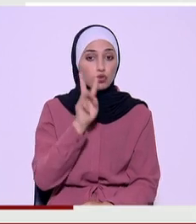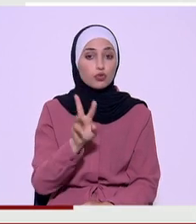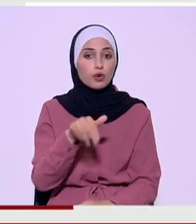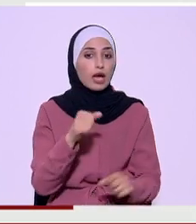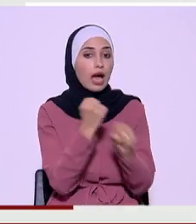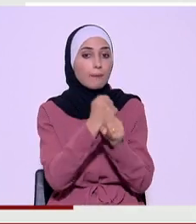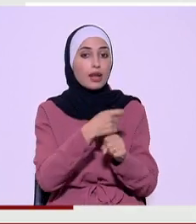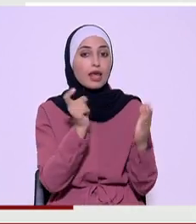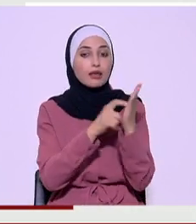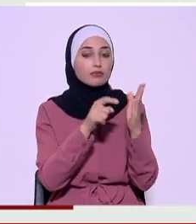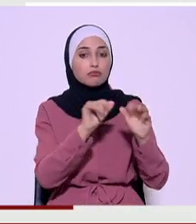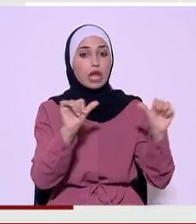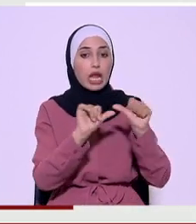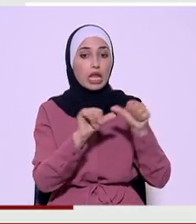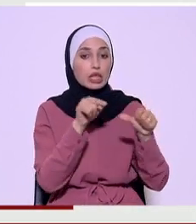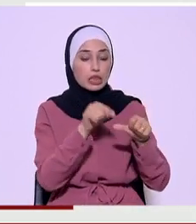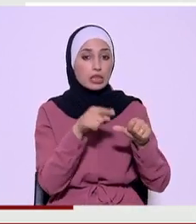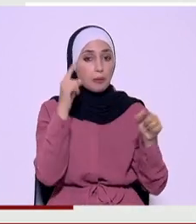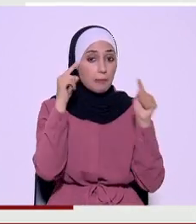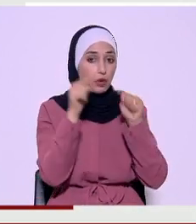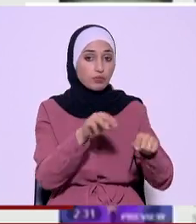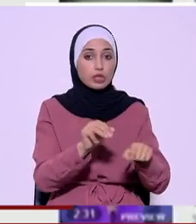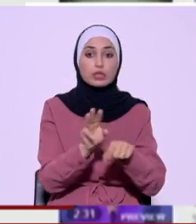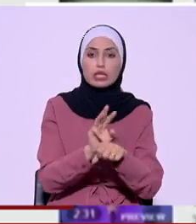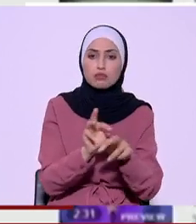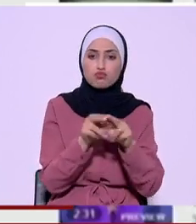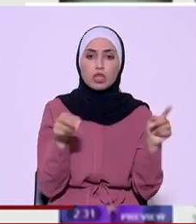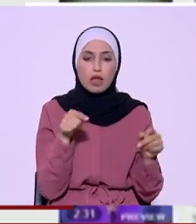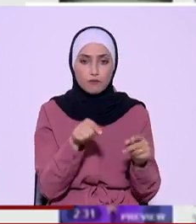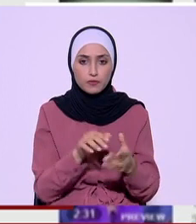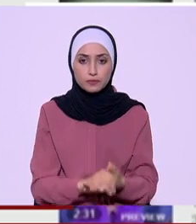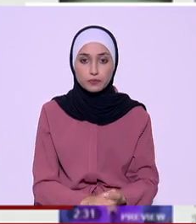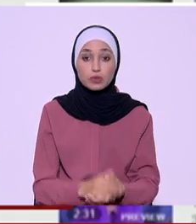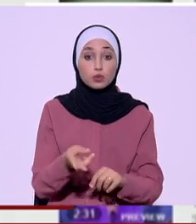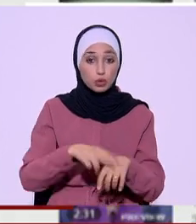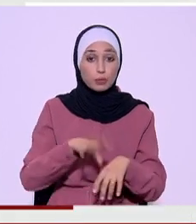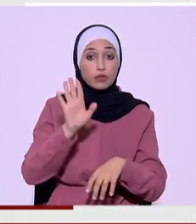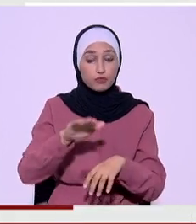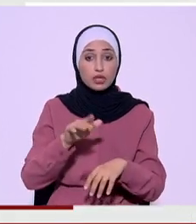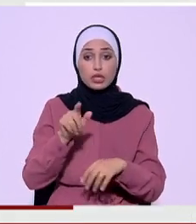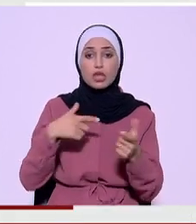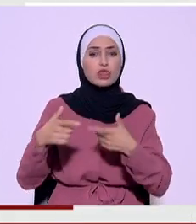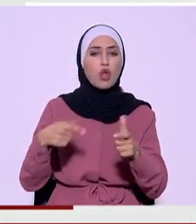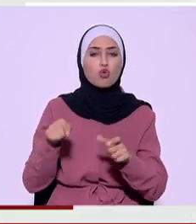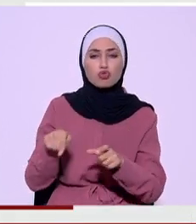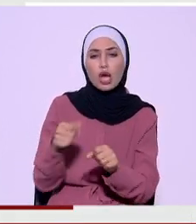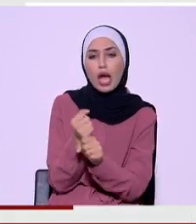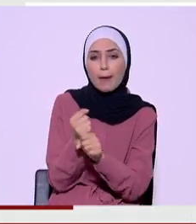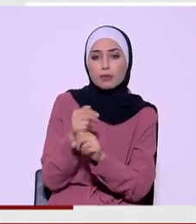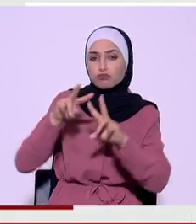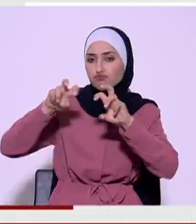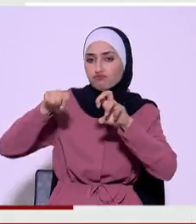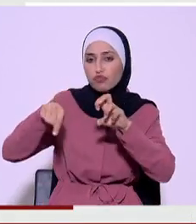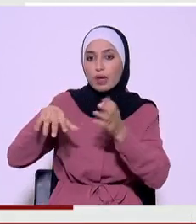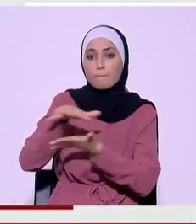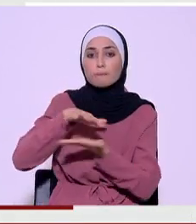الانترنت على مواقع كتيره جدا في دول كتيره، وممكن ده يكون رد فعل ليهم. وبالطبع كحد تقني انا بقول لحضرتك ان اشك ان يكون